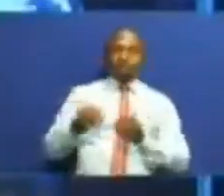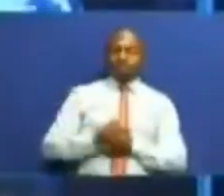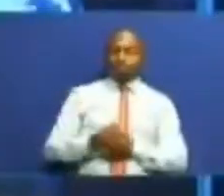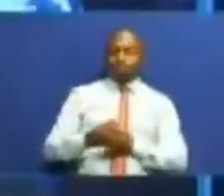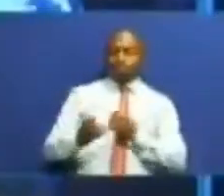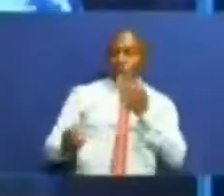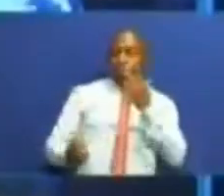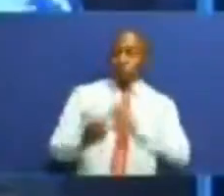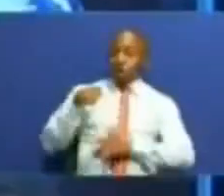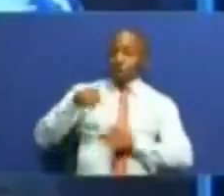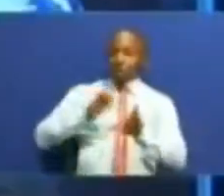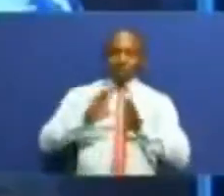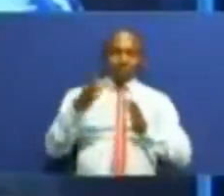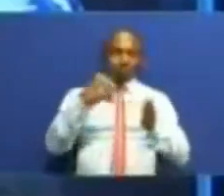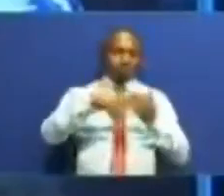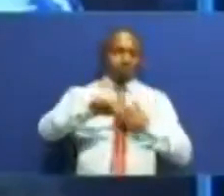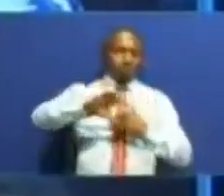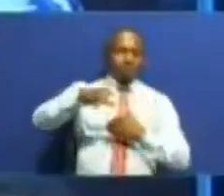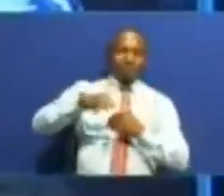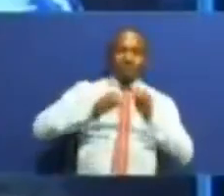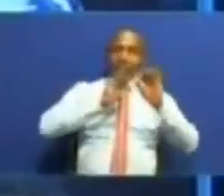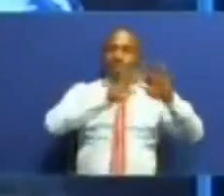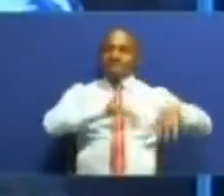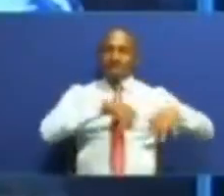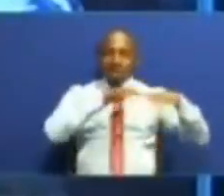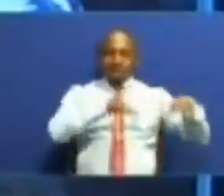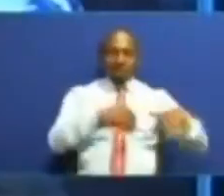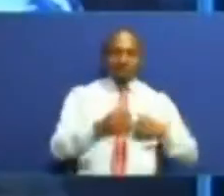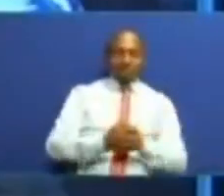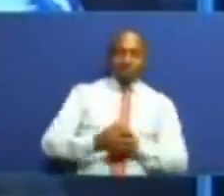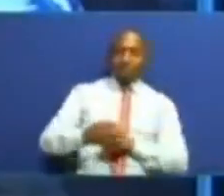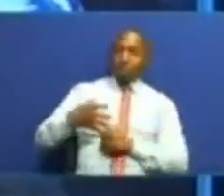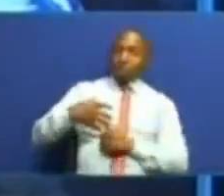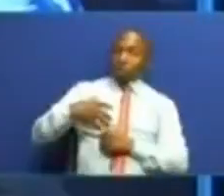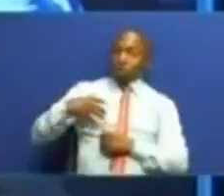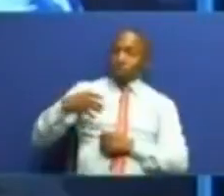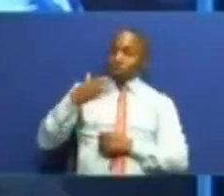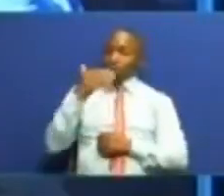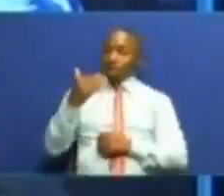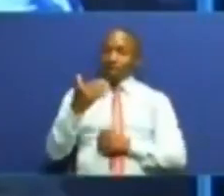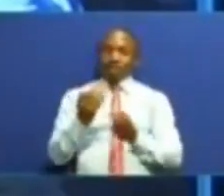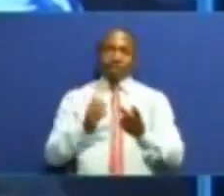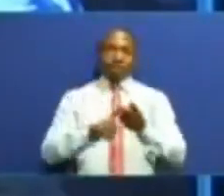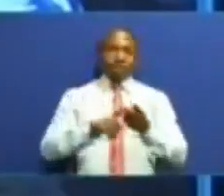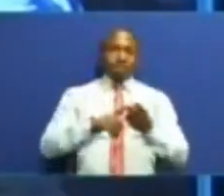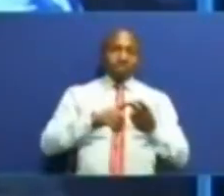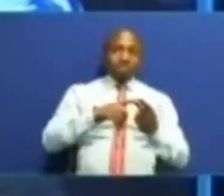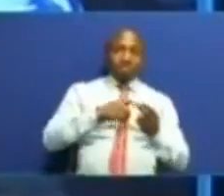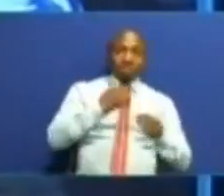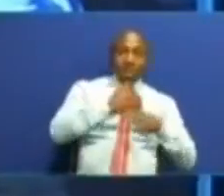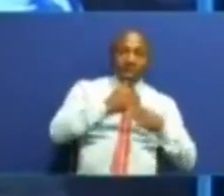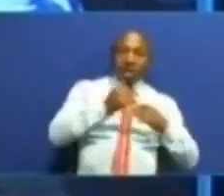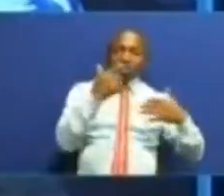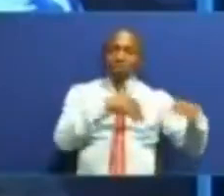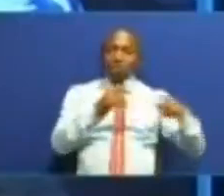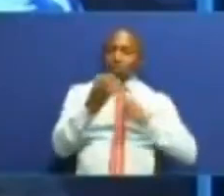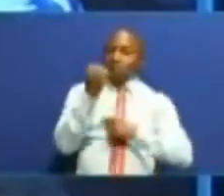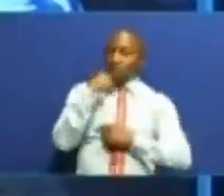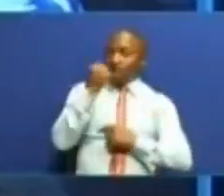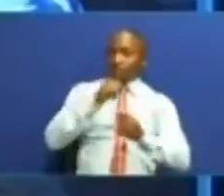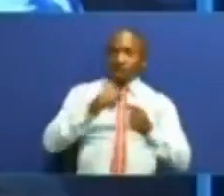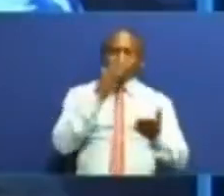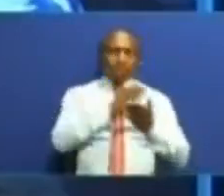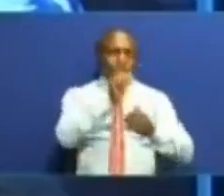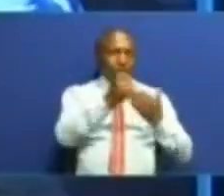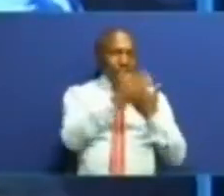tukitoka hapa Dar es Salaam tuelekee kule mkoani Manyara ambapo waziri wa habari, sanaa, utamaduni na michezo Dr. Harrison Mwakembe amewahakikishia wananchi wa mkoa wa